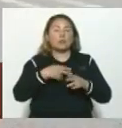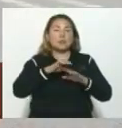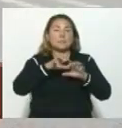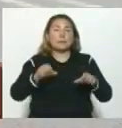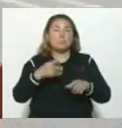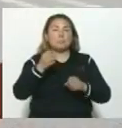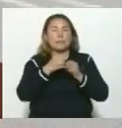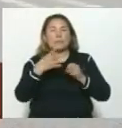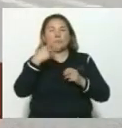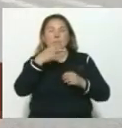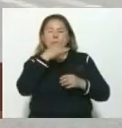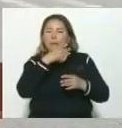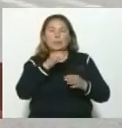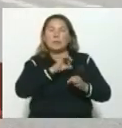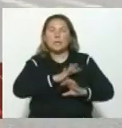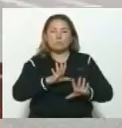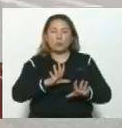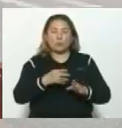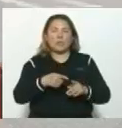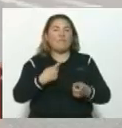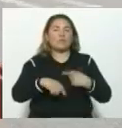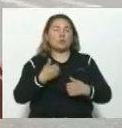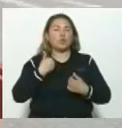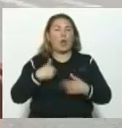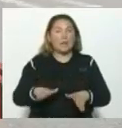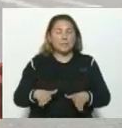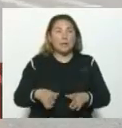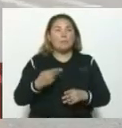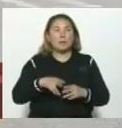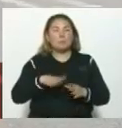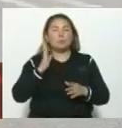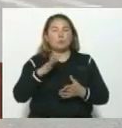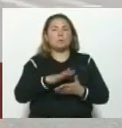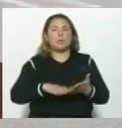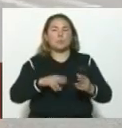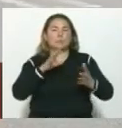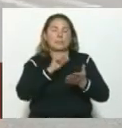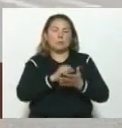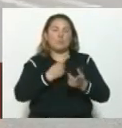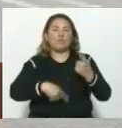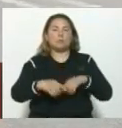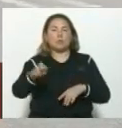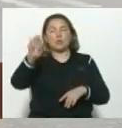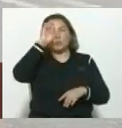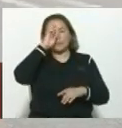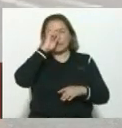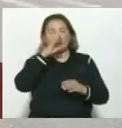15-20 лет назад Не используют её но и возвращать не намерены Поэтому будем и дальше заниматься возвратом государственных ресурсов